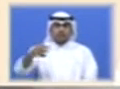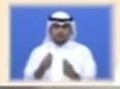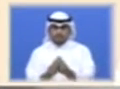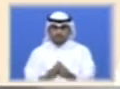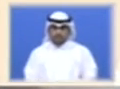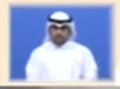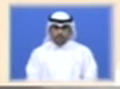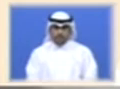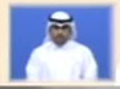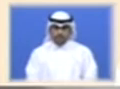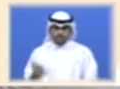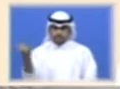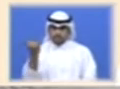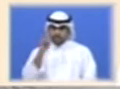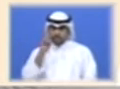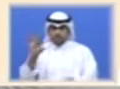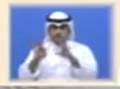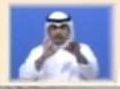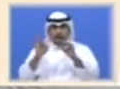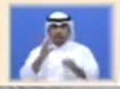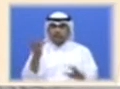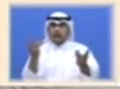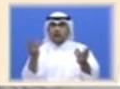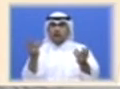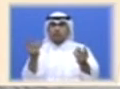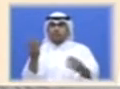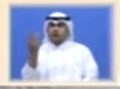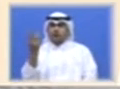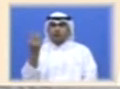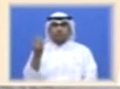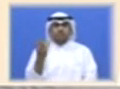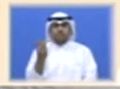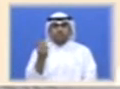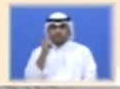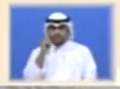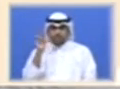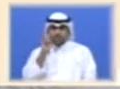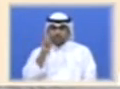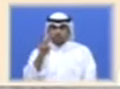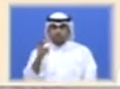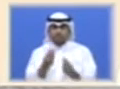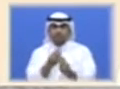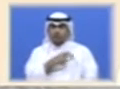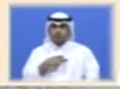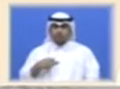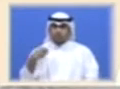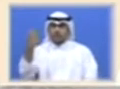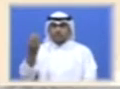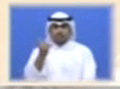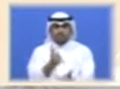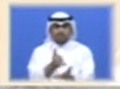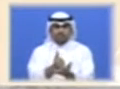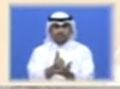نأخذ الأرقام النهائية من قبل الحكومة وبعد أن